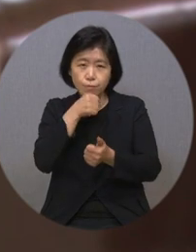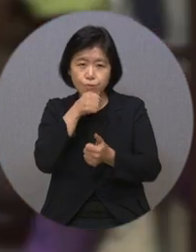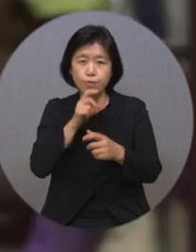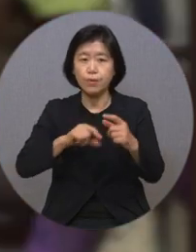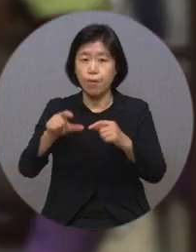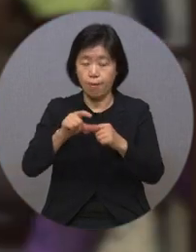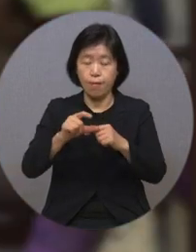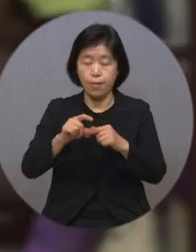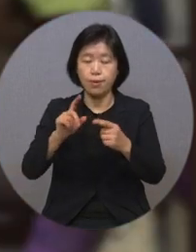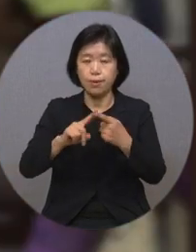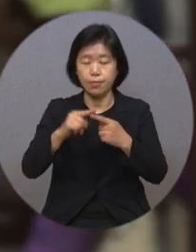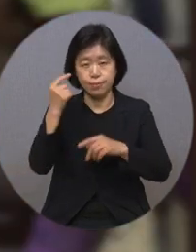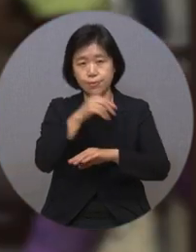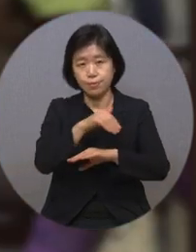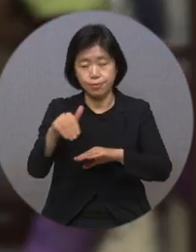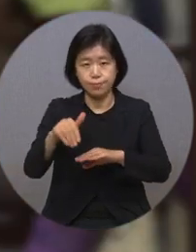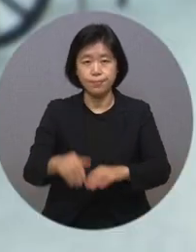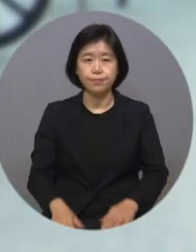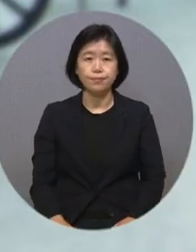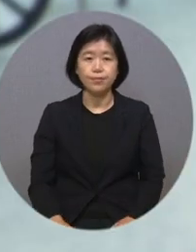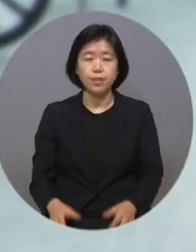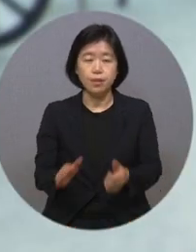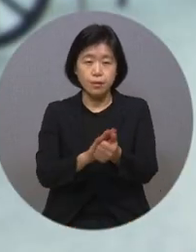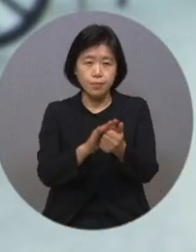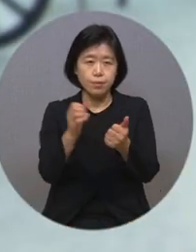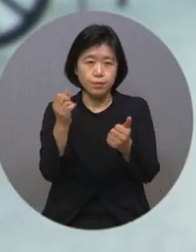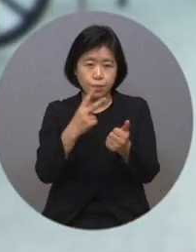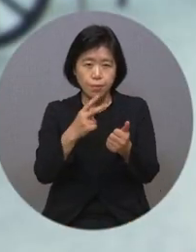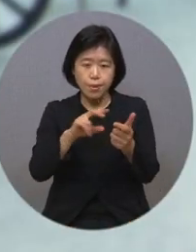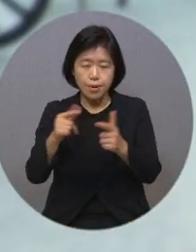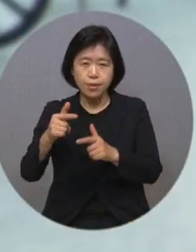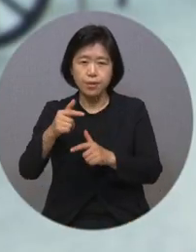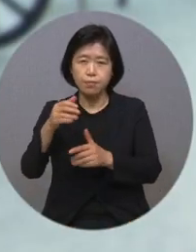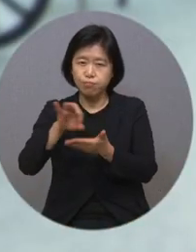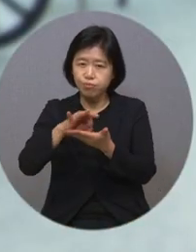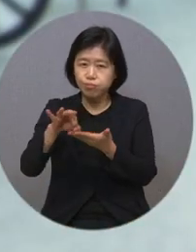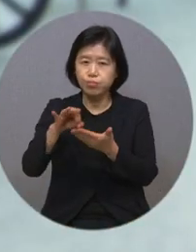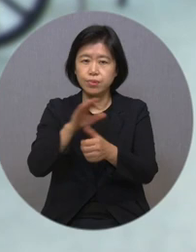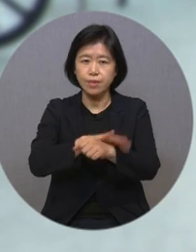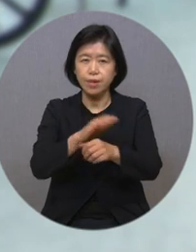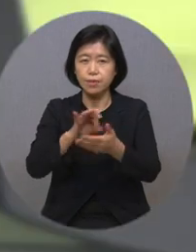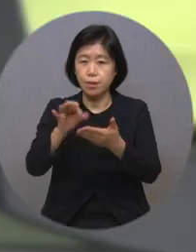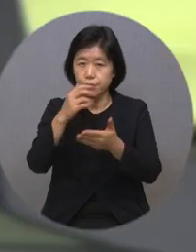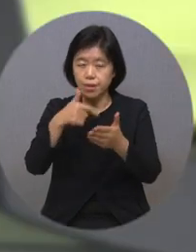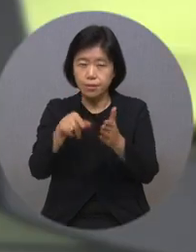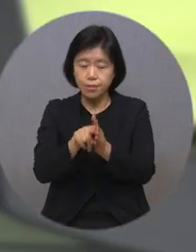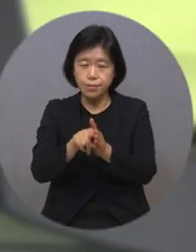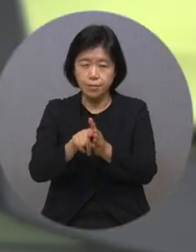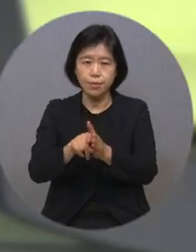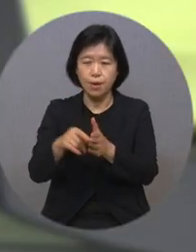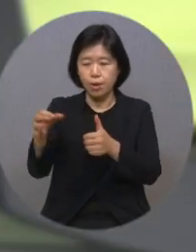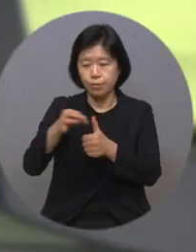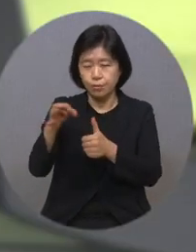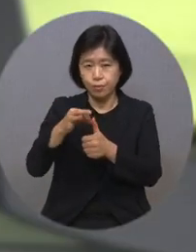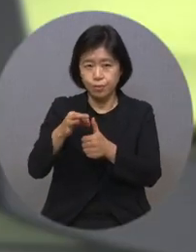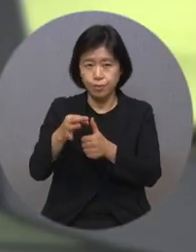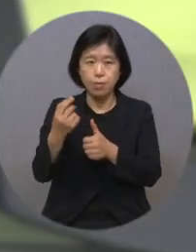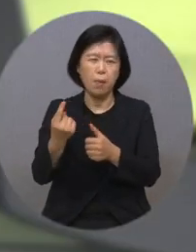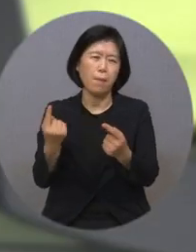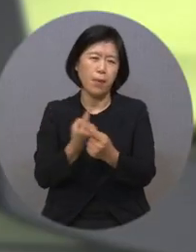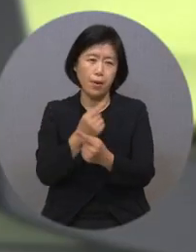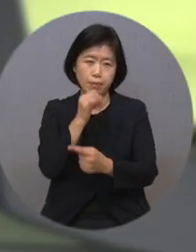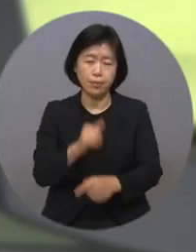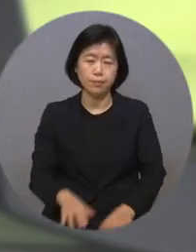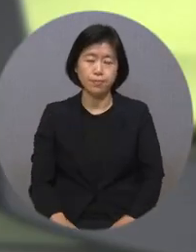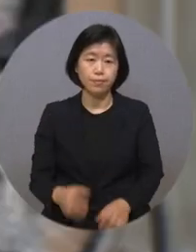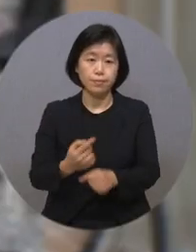서비스 질 개선과 함께 효율적인 재정 지출을 위한 장기 양수 까 개선이 돋아서 입니다 내년도 장기의